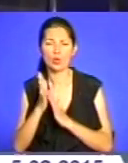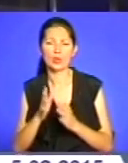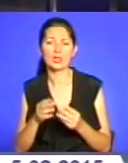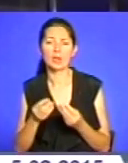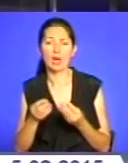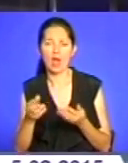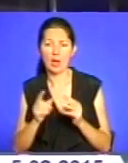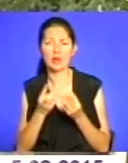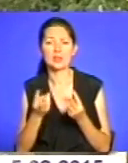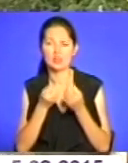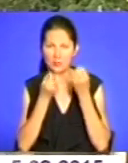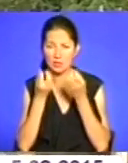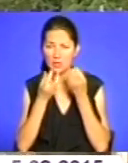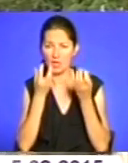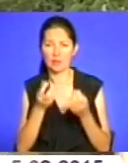наші журналісти.